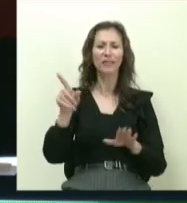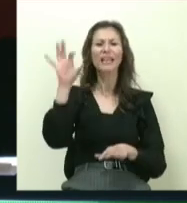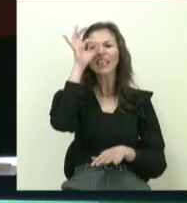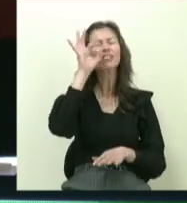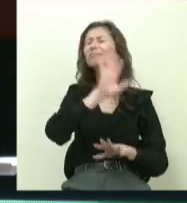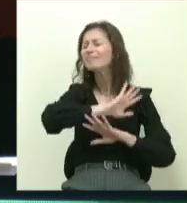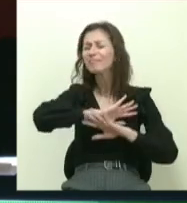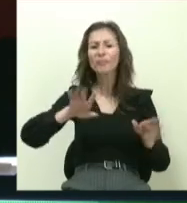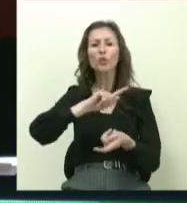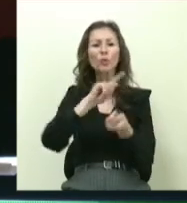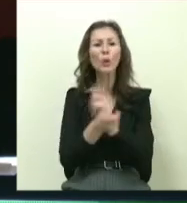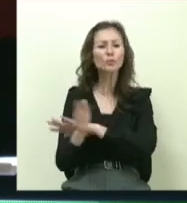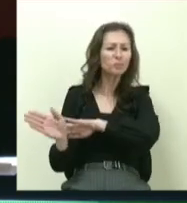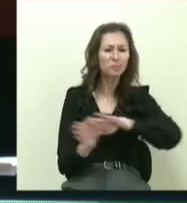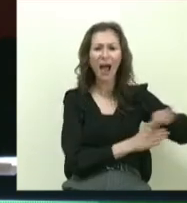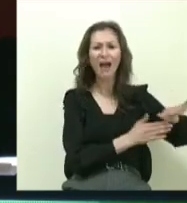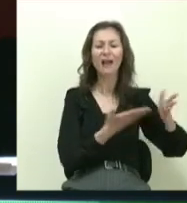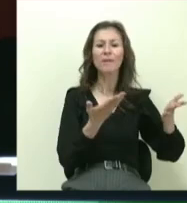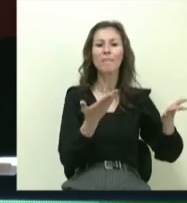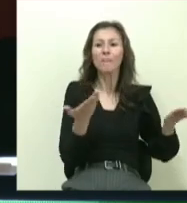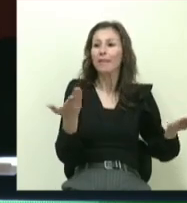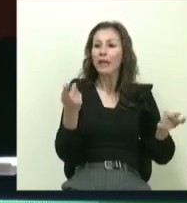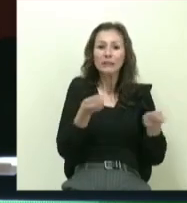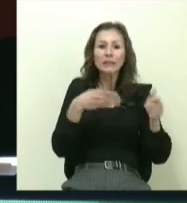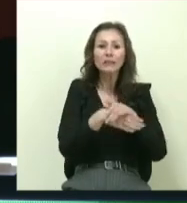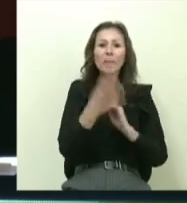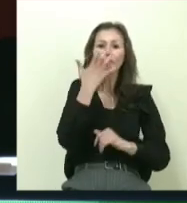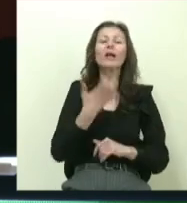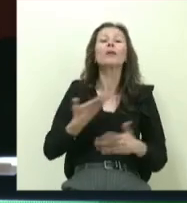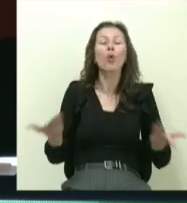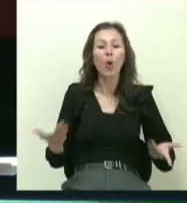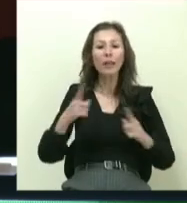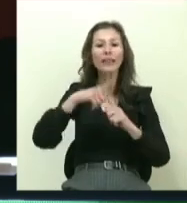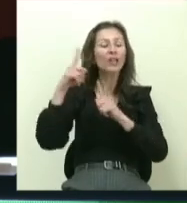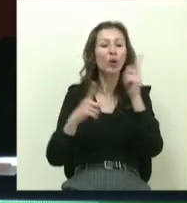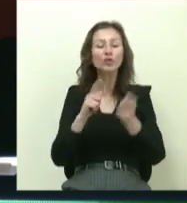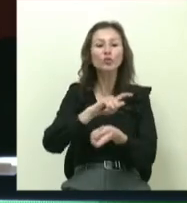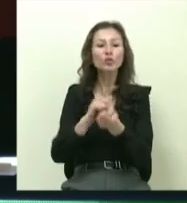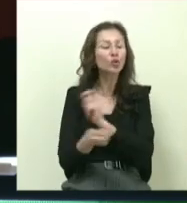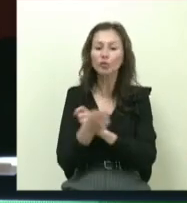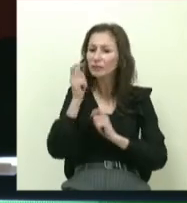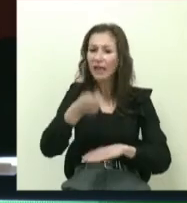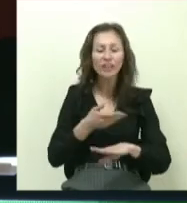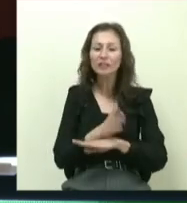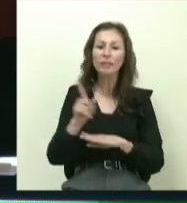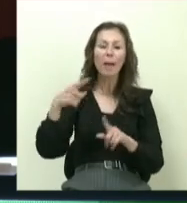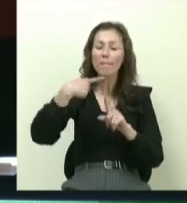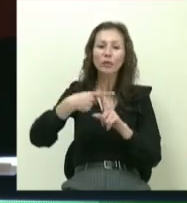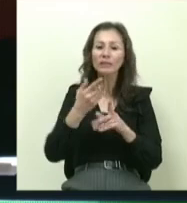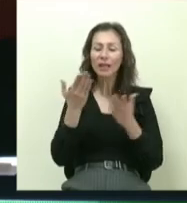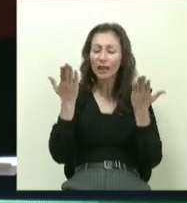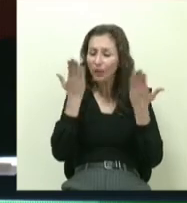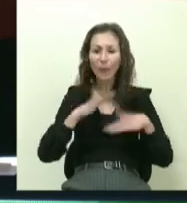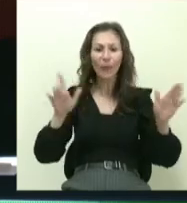yeşil bırakın yeşil dönüşümü ne istihdam yaratmak ne de teknolojik dönüşüm gerçekleştirme potansiyeli var